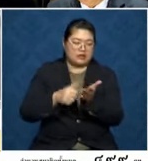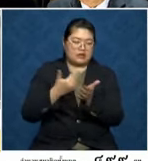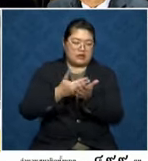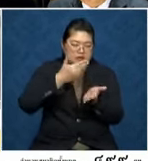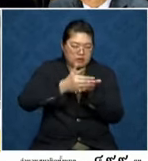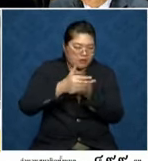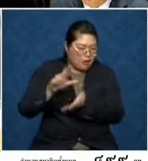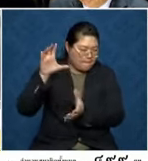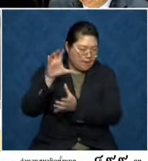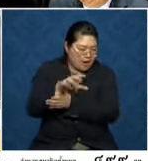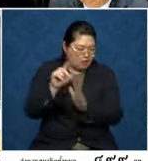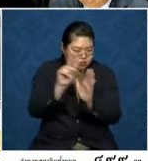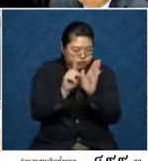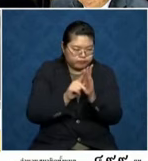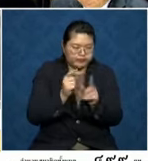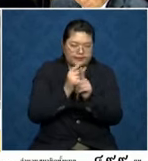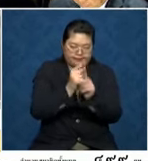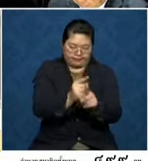หมายเท่านั้น